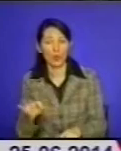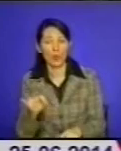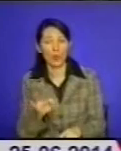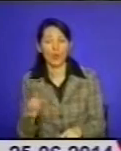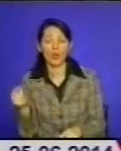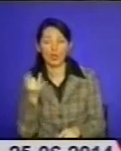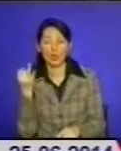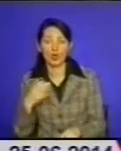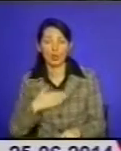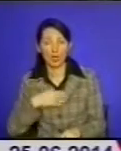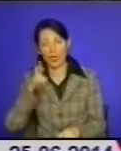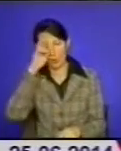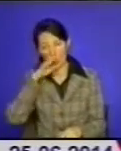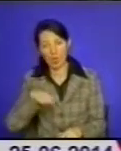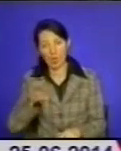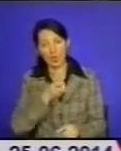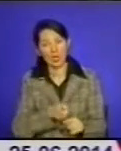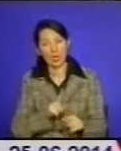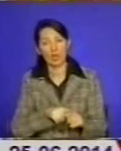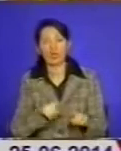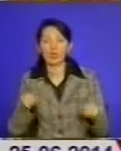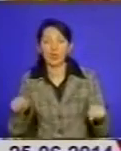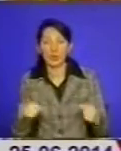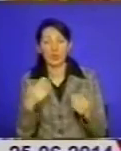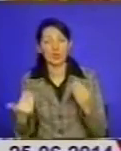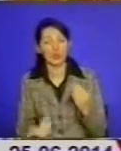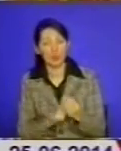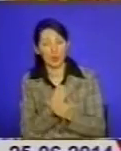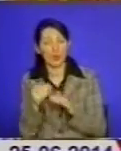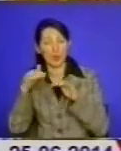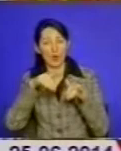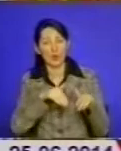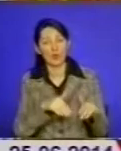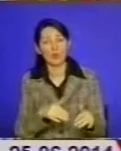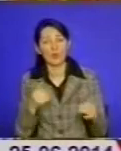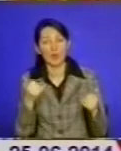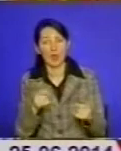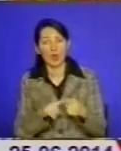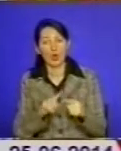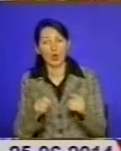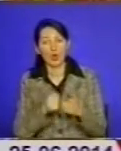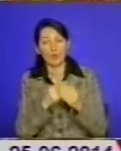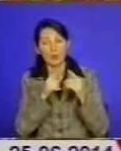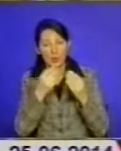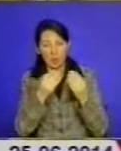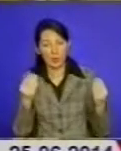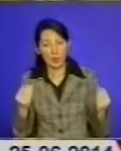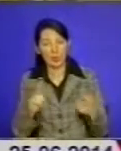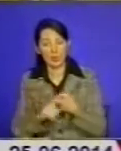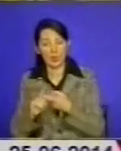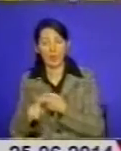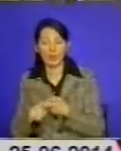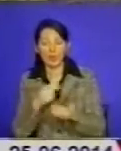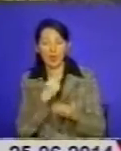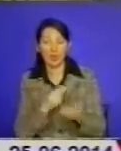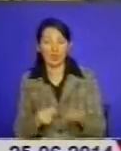нашої країни, яка твориться новою хвилею. Незабаром до експозиції приєднаються картини митців з інших областей. В